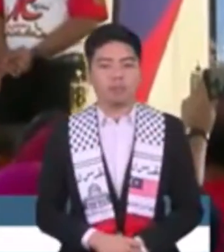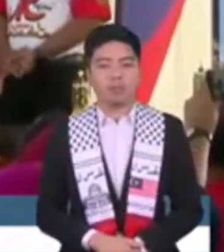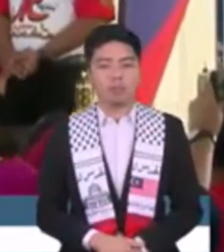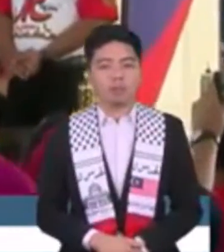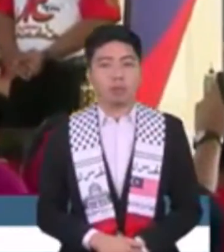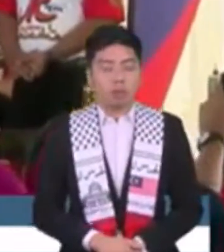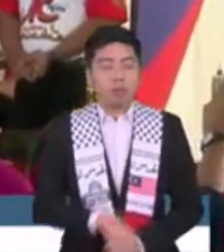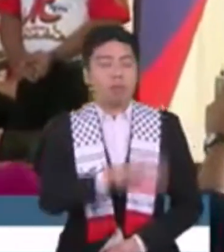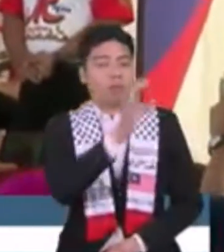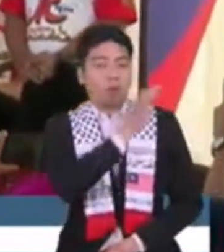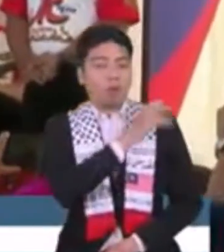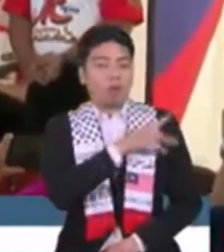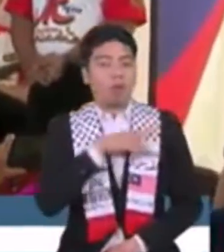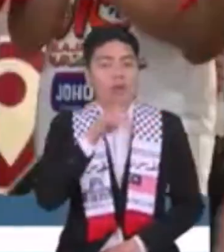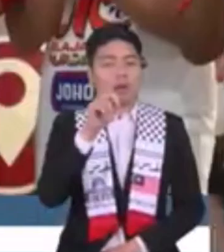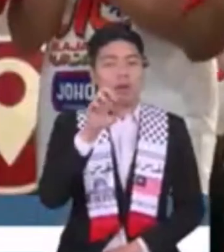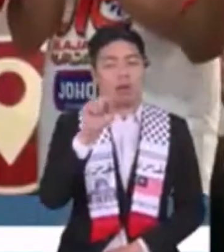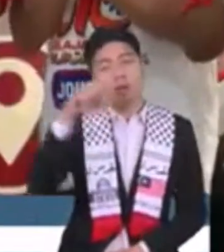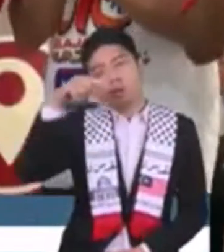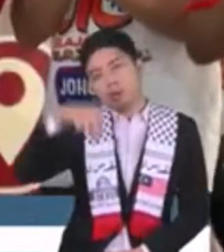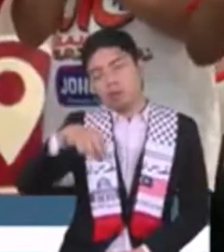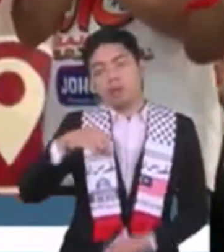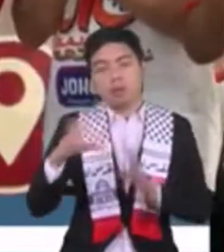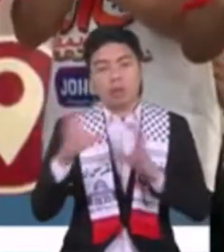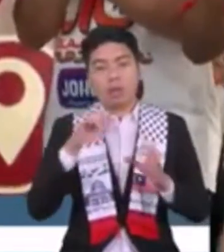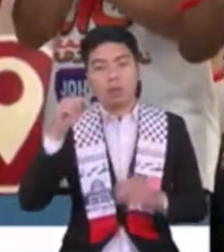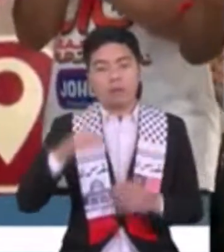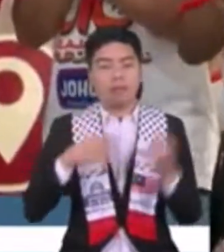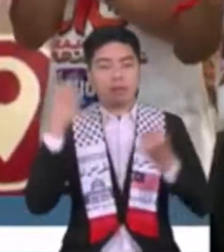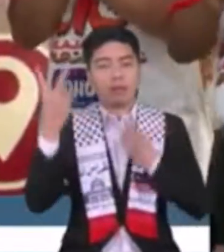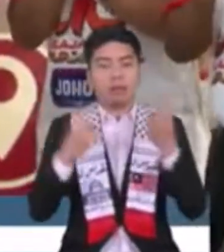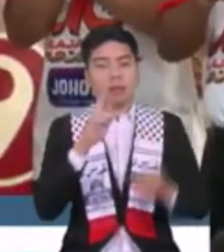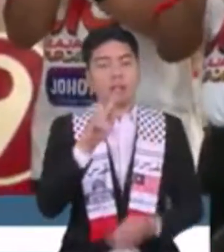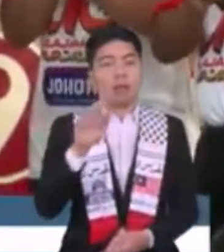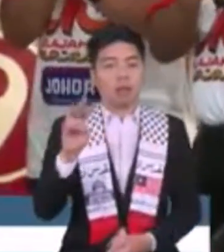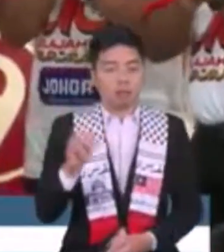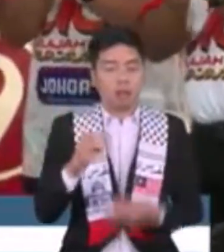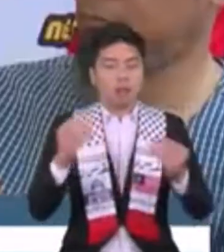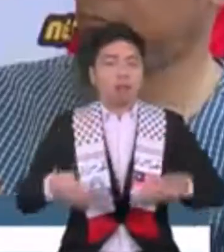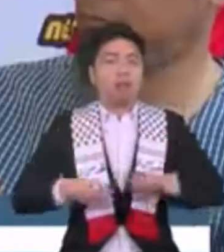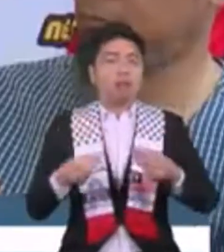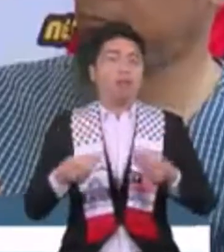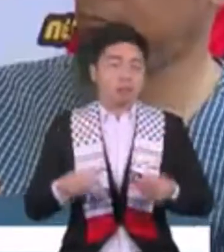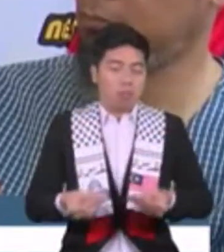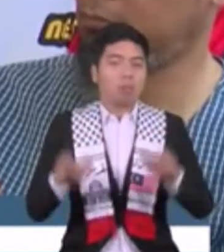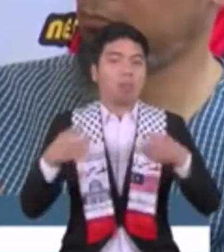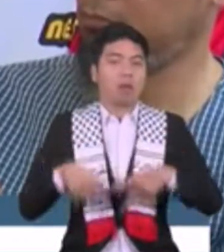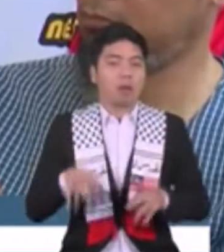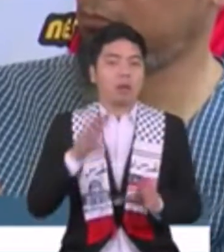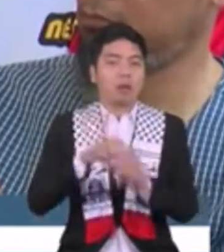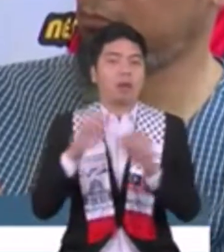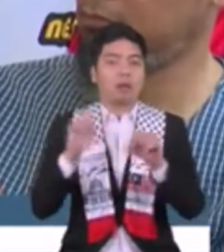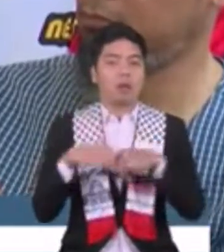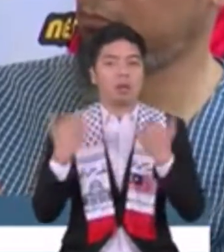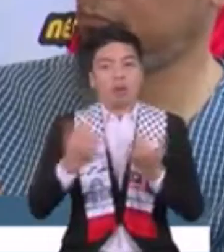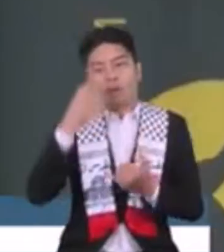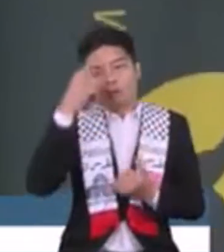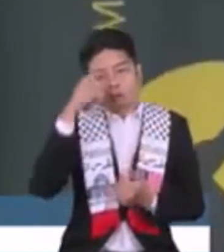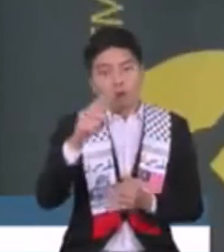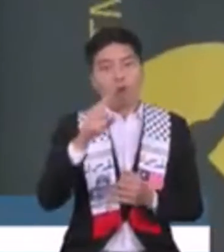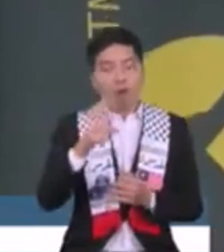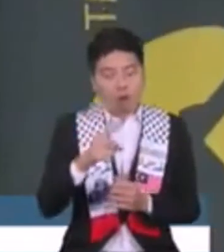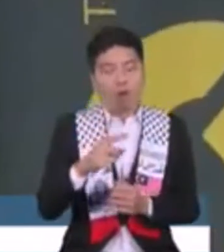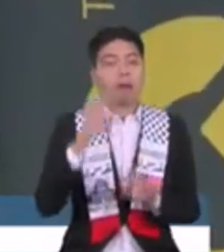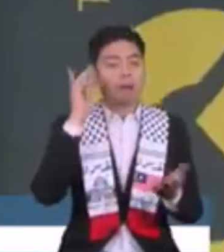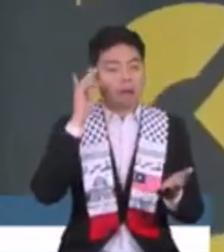Pengasas NESQ, Zamri Abu berkata, jelajah Ramadan RTM membuka peluang kepada syarikat itu memperkenal serta